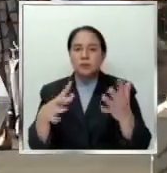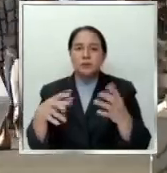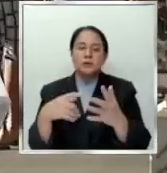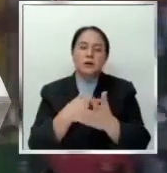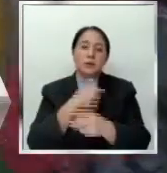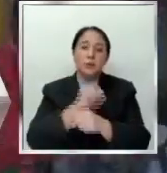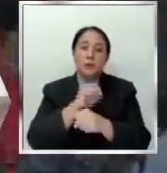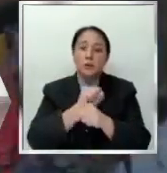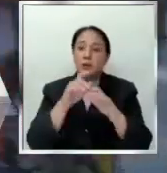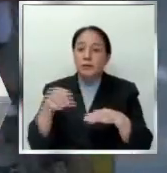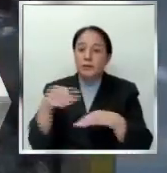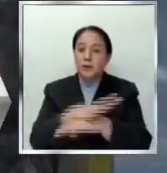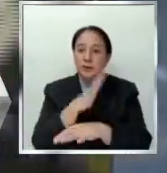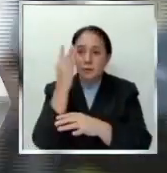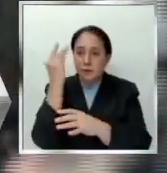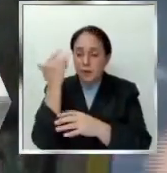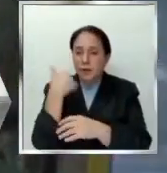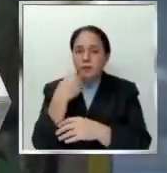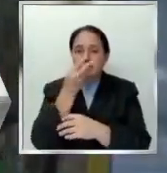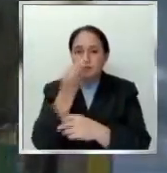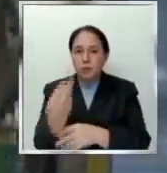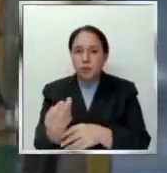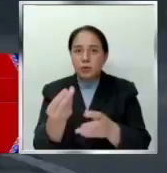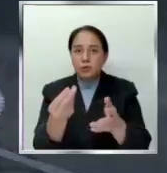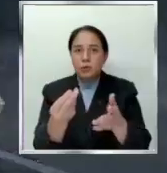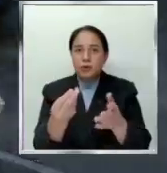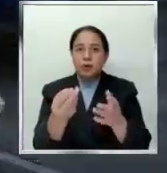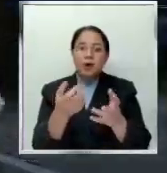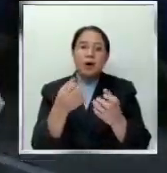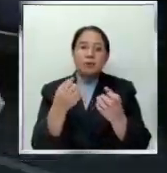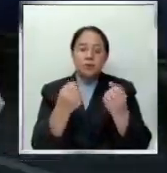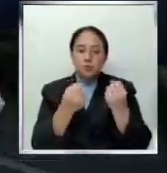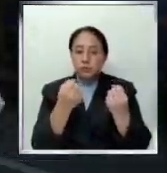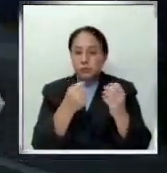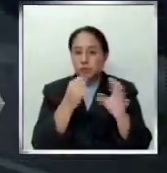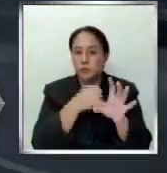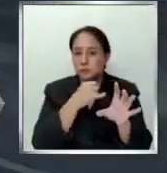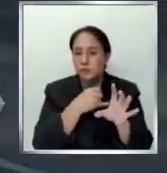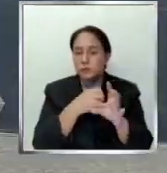dahil kakaunti na naman ang papasadang mga jeepney at mga bus. Mm-hmm.